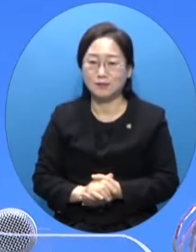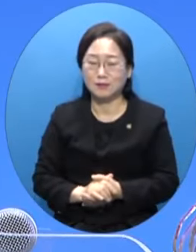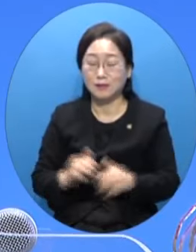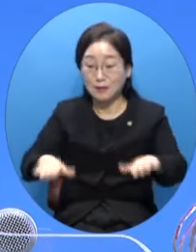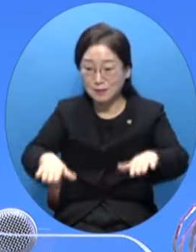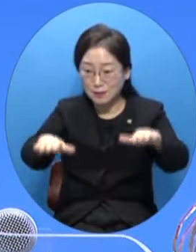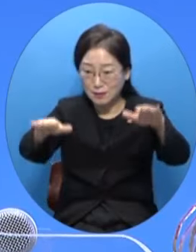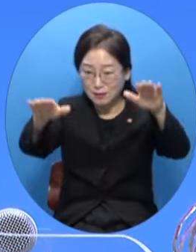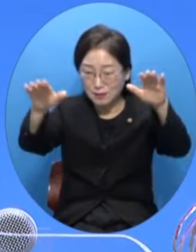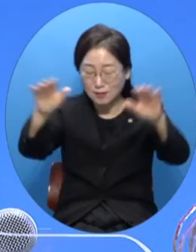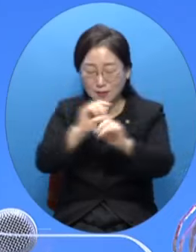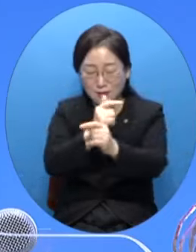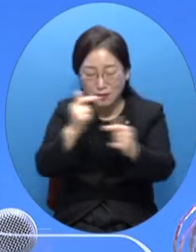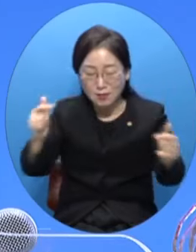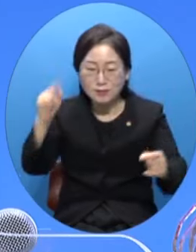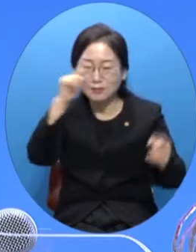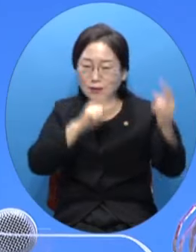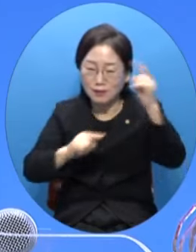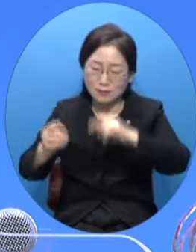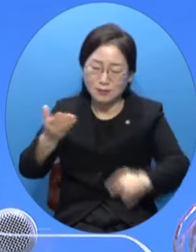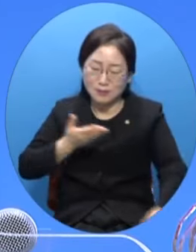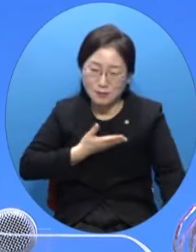자라나면서 온갖 상처가 내게로